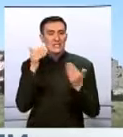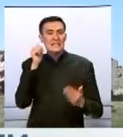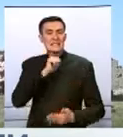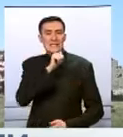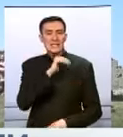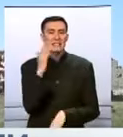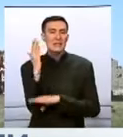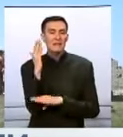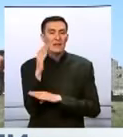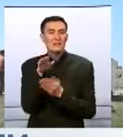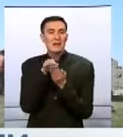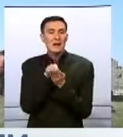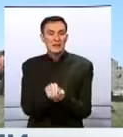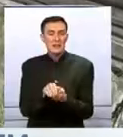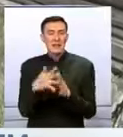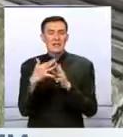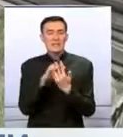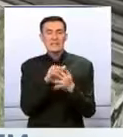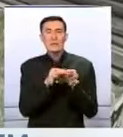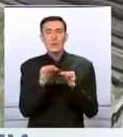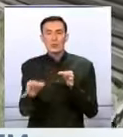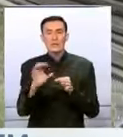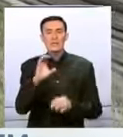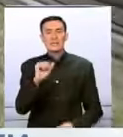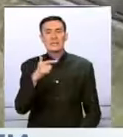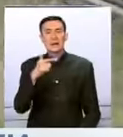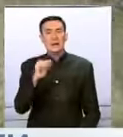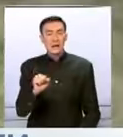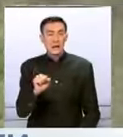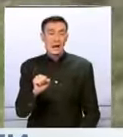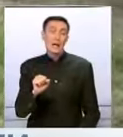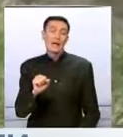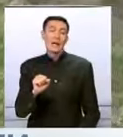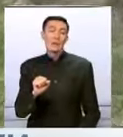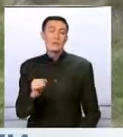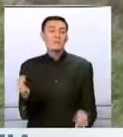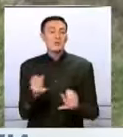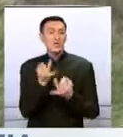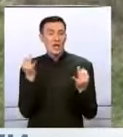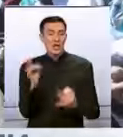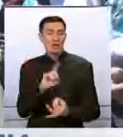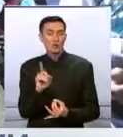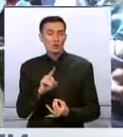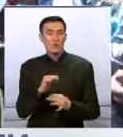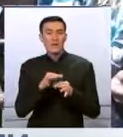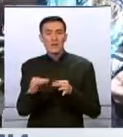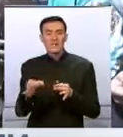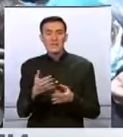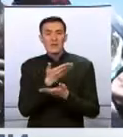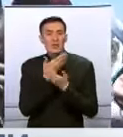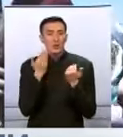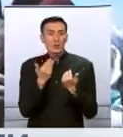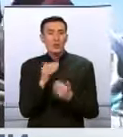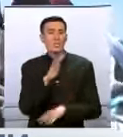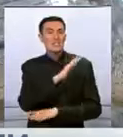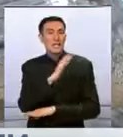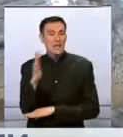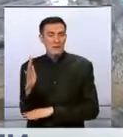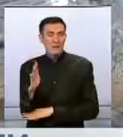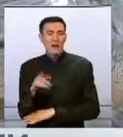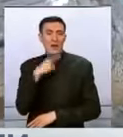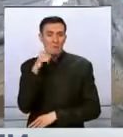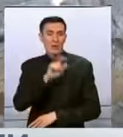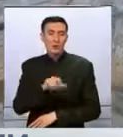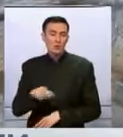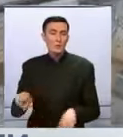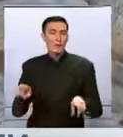секрет деревянного захоронения в сельском округе Сага Жангельдинского района. Примечательно, что в окрестностях не растет ни одно дерево. Местные